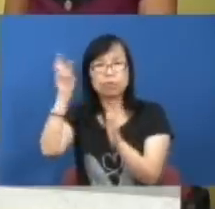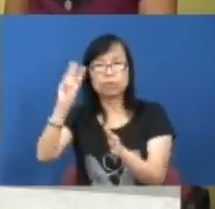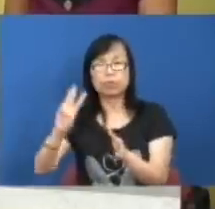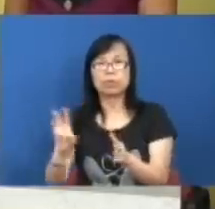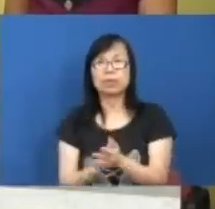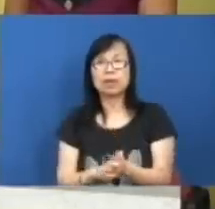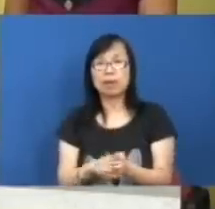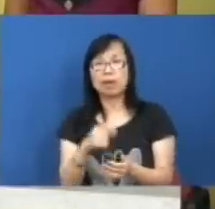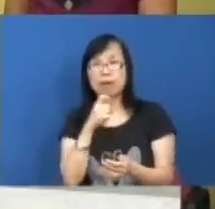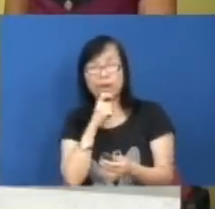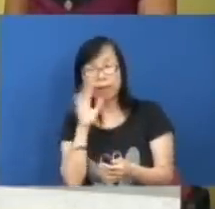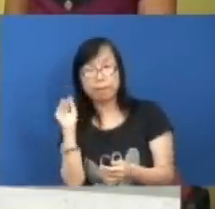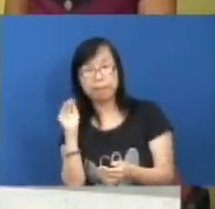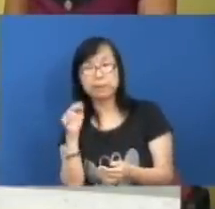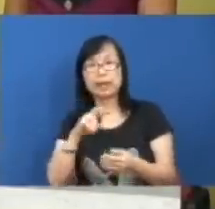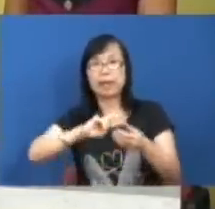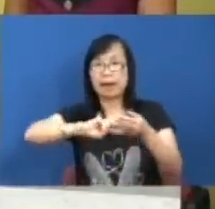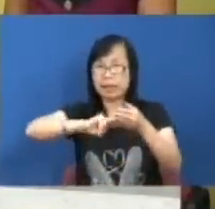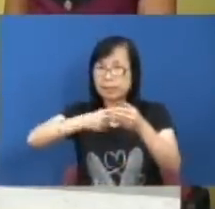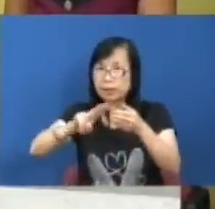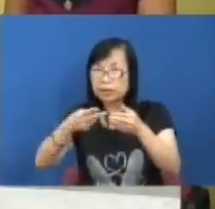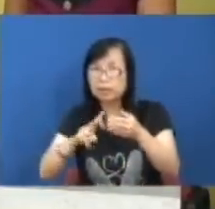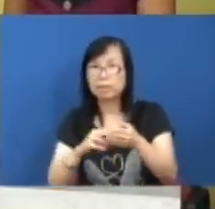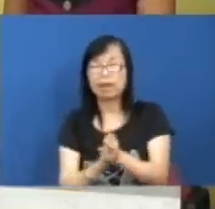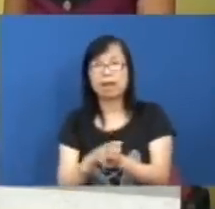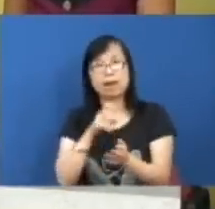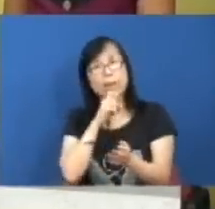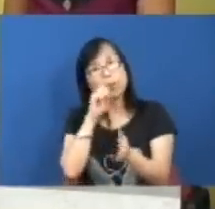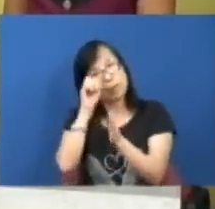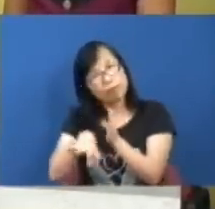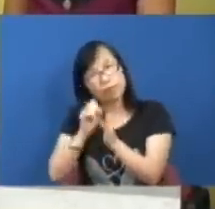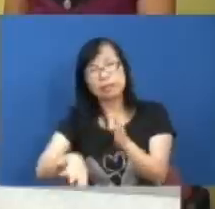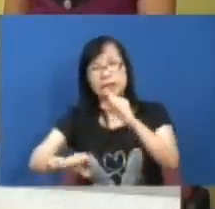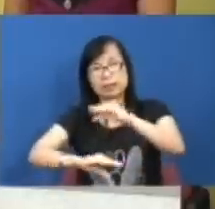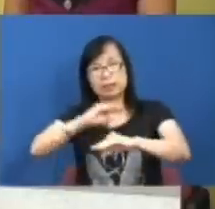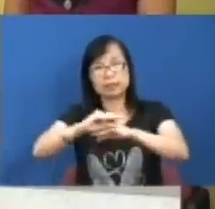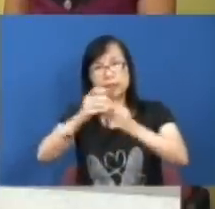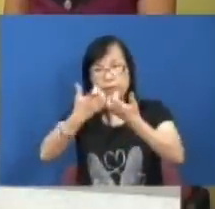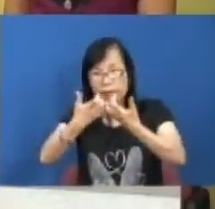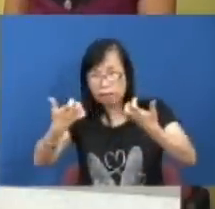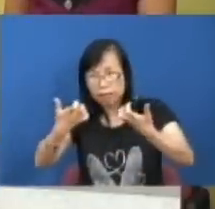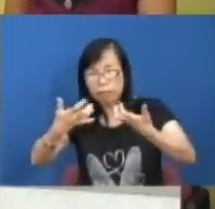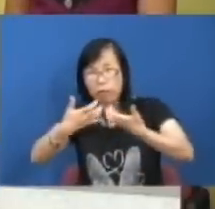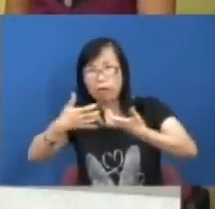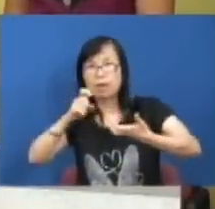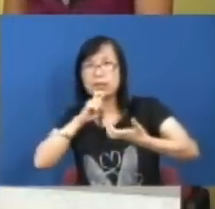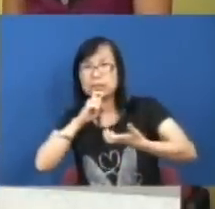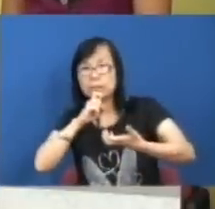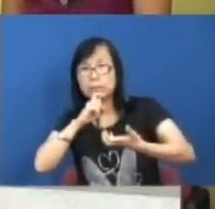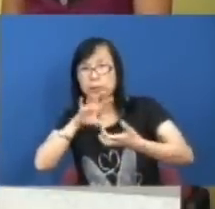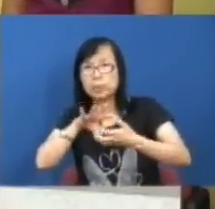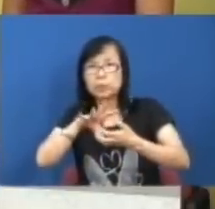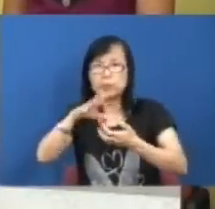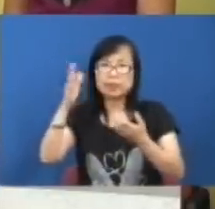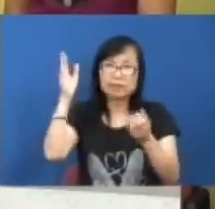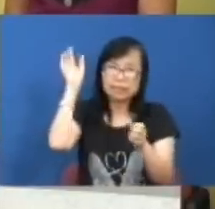考下。咁例如可能喺收葺石屎嘅時候，會唔會有啲遺漏啦？ 係咯， 結構性嘅裂縫有冇做好一個全面嘅一個打作